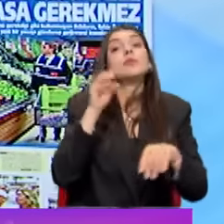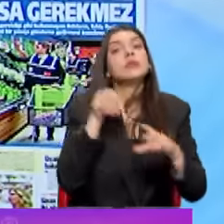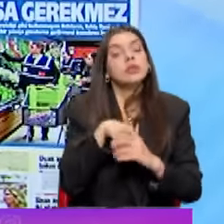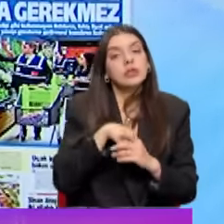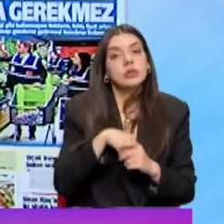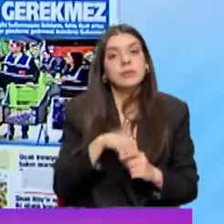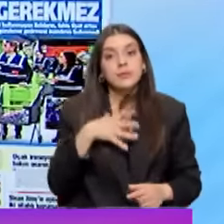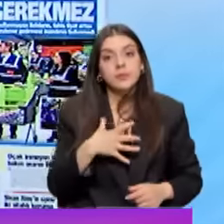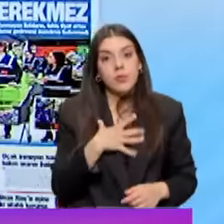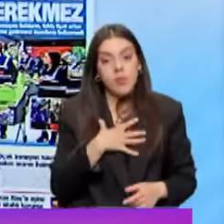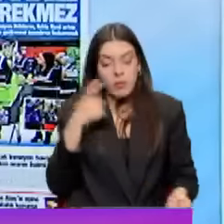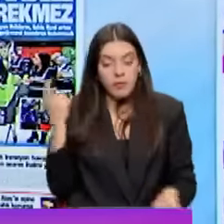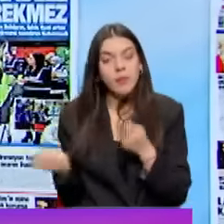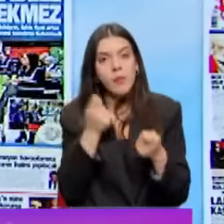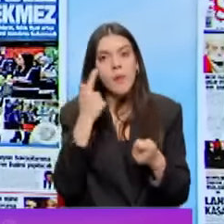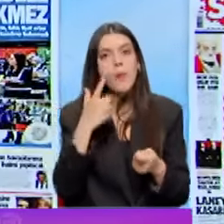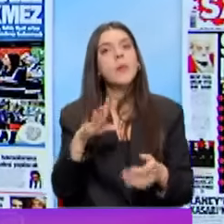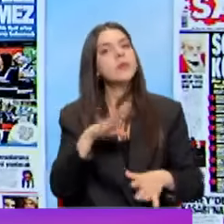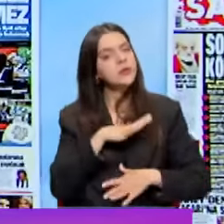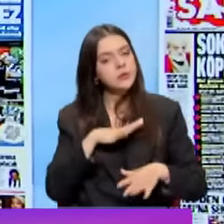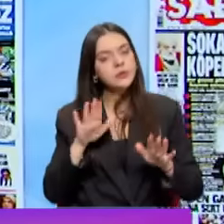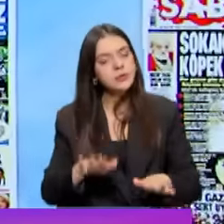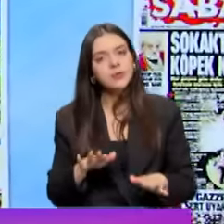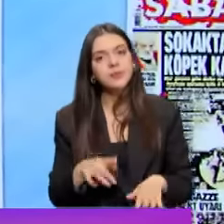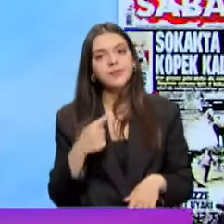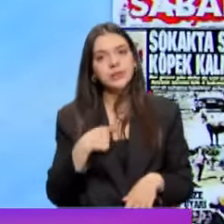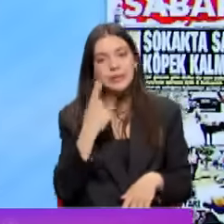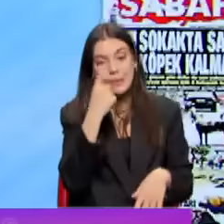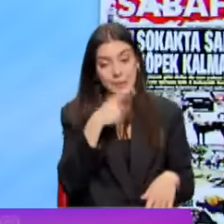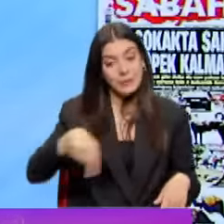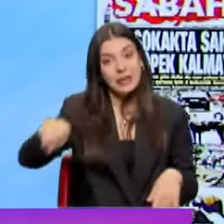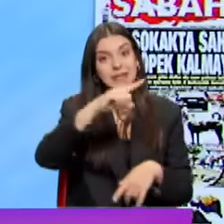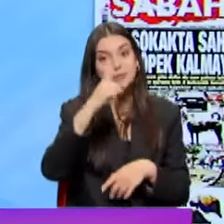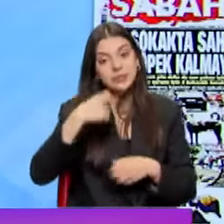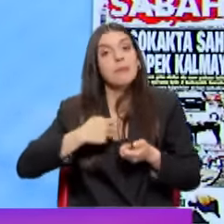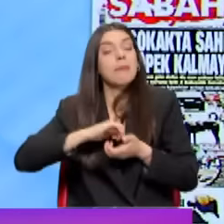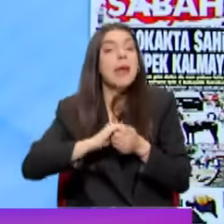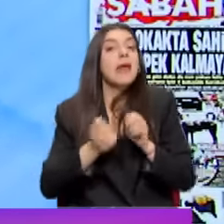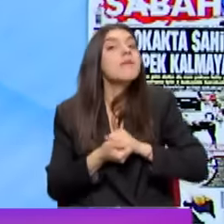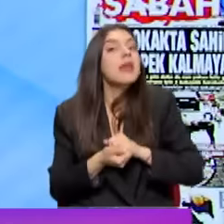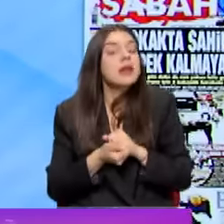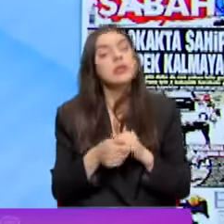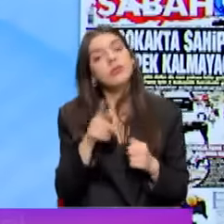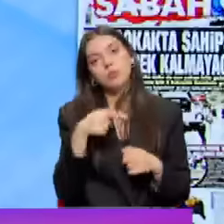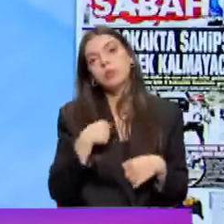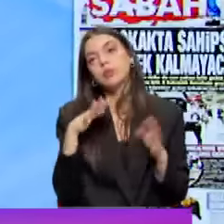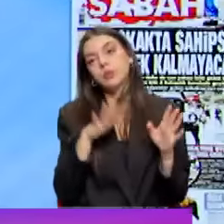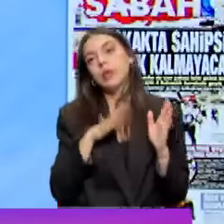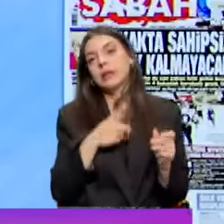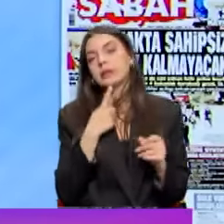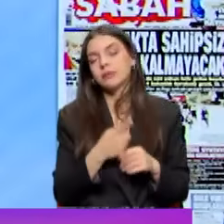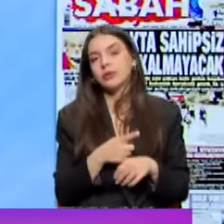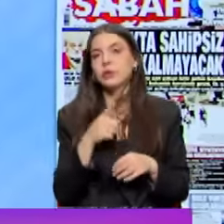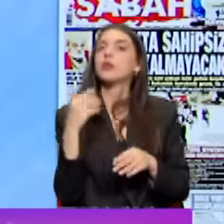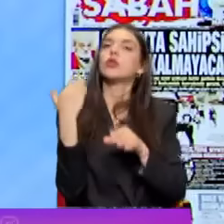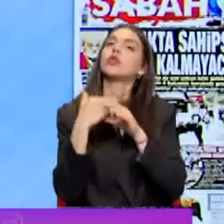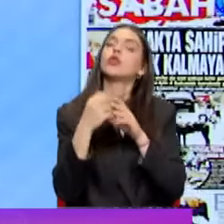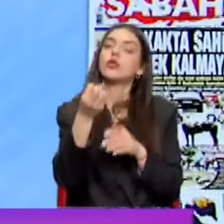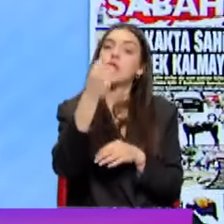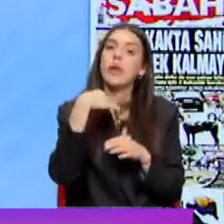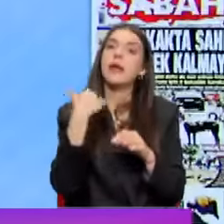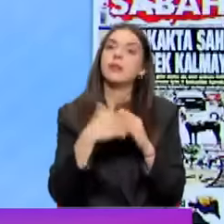mücadelemizde varız biz Eee biriz birlikteyiz ve buradayız demiş Gönül Boran özüpak gönderdiği